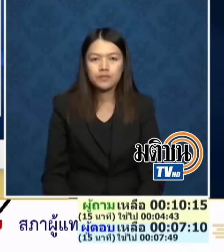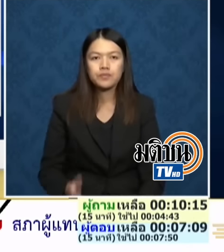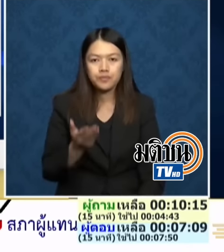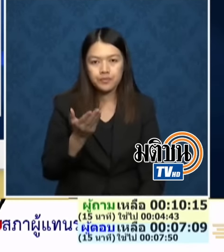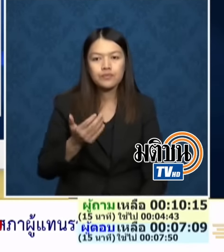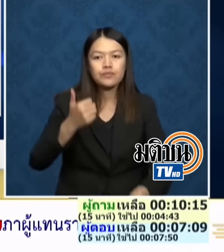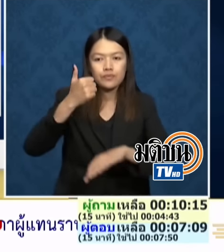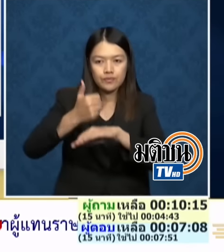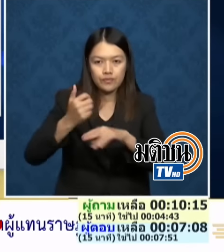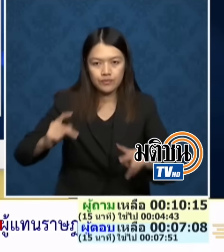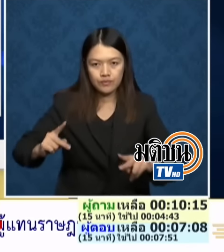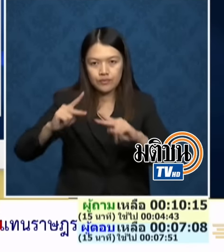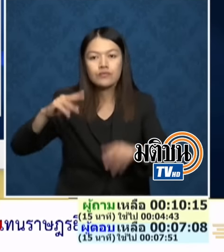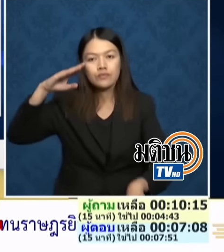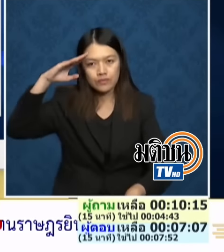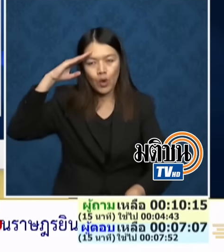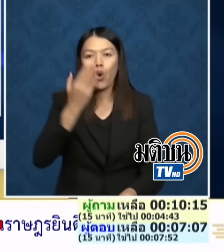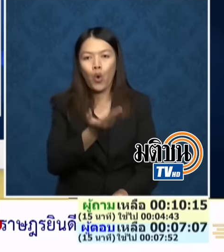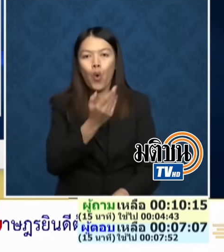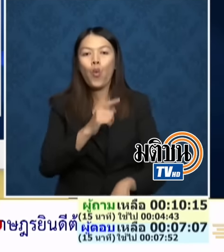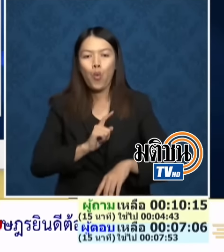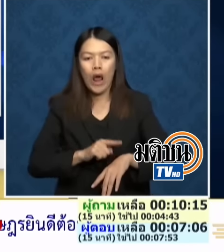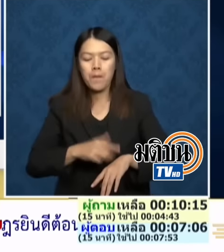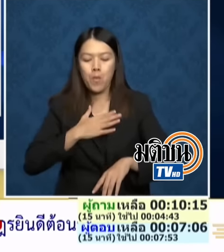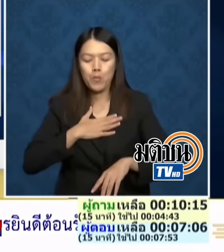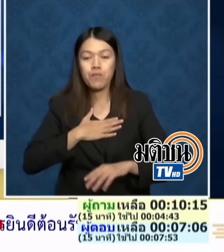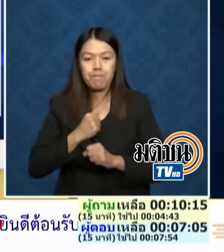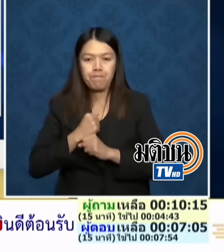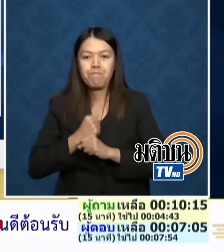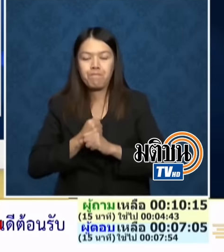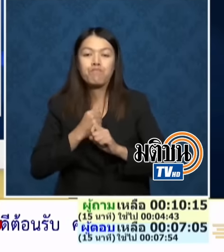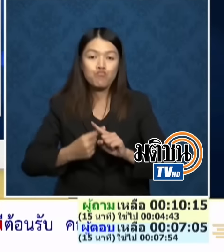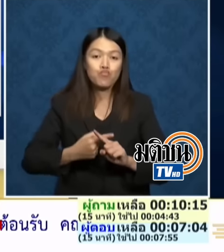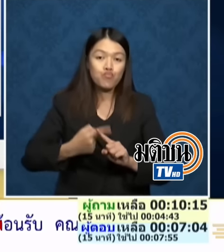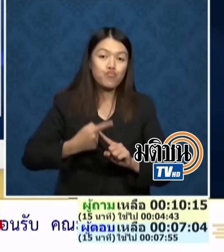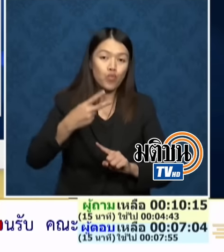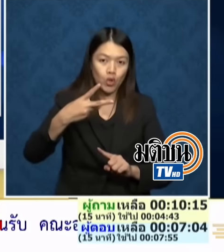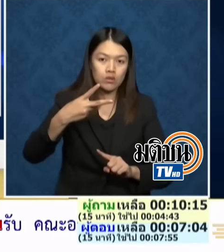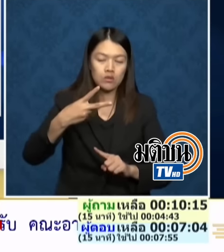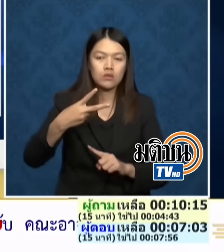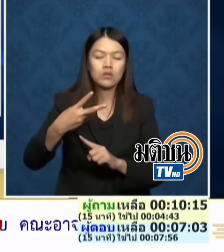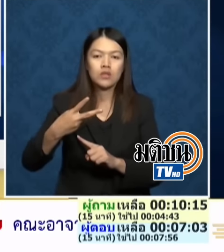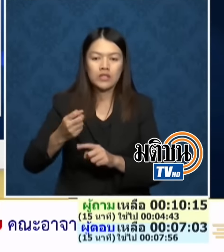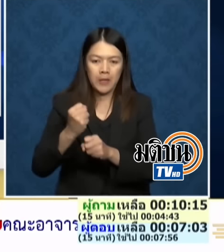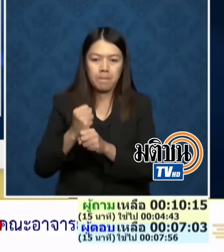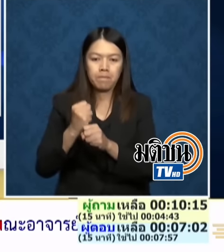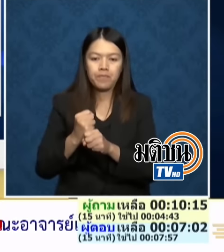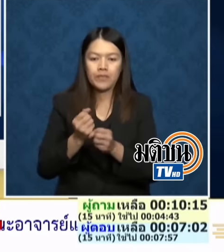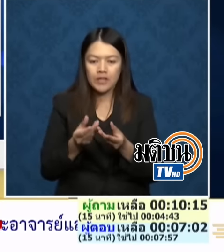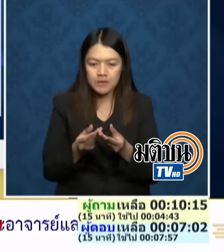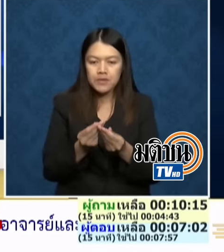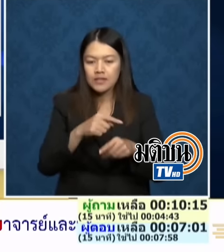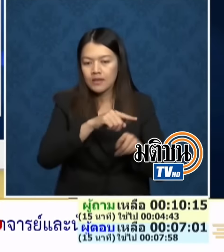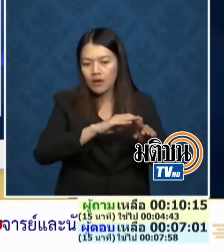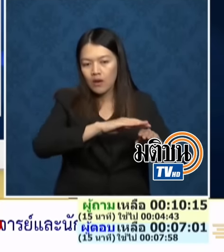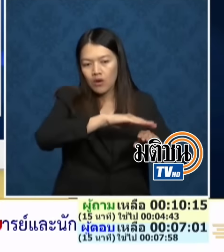ลำตรีว่าการกระส่วงกระหอม ท่านบอกวาขอเวลาให้ผม 2 เดือนในการแ้ปัหา พื้นให้แนวอุ